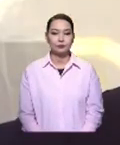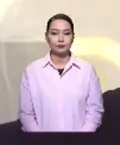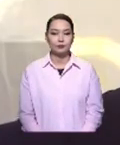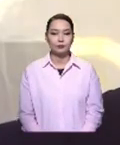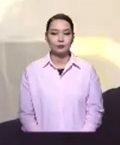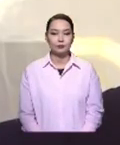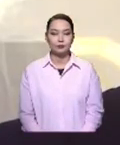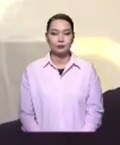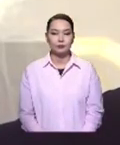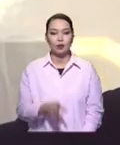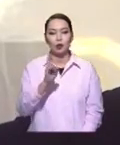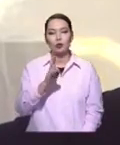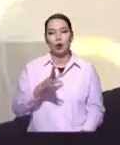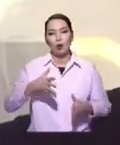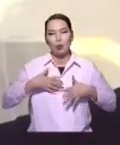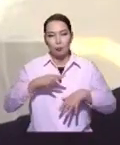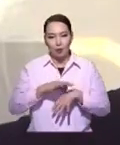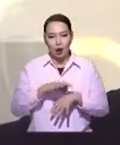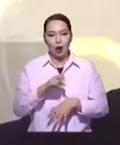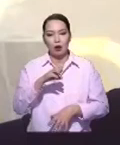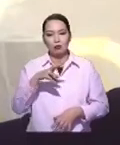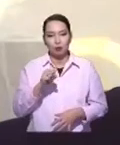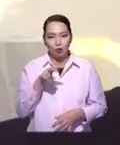Бронхиальная астма, лор ауруларға,